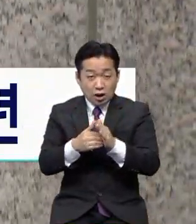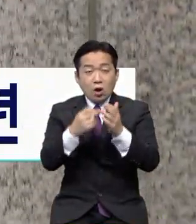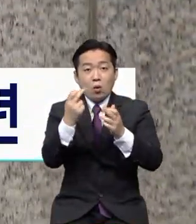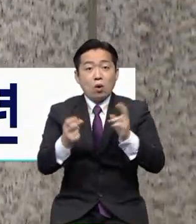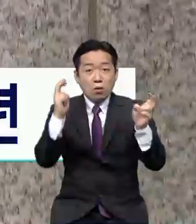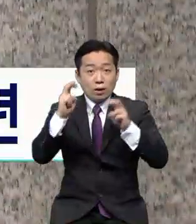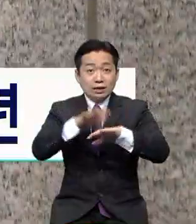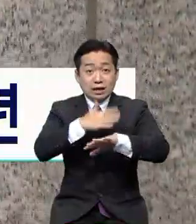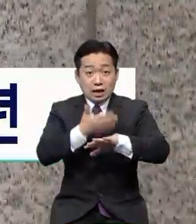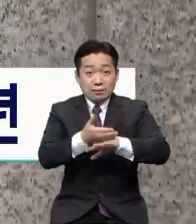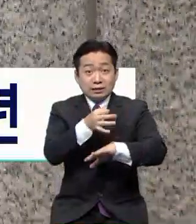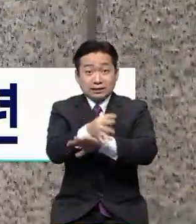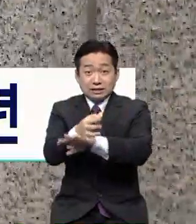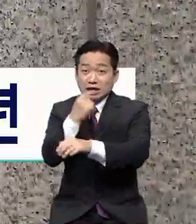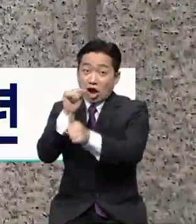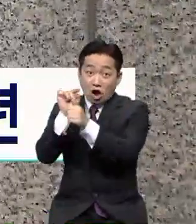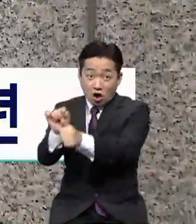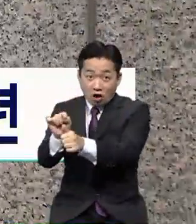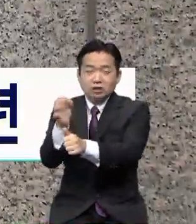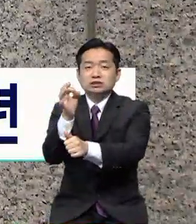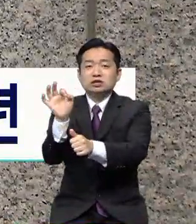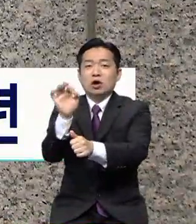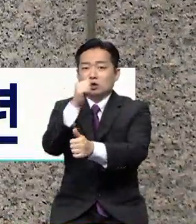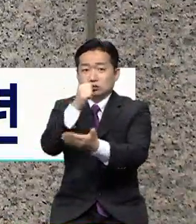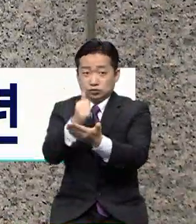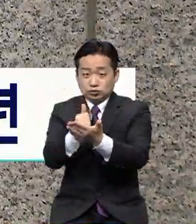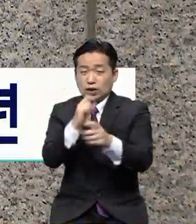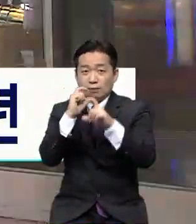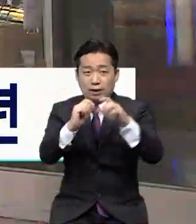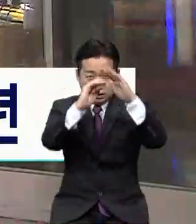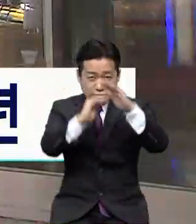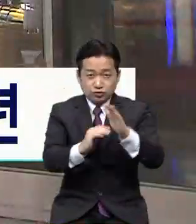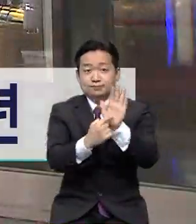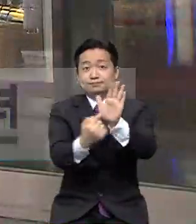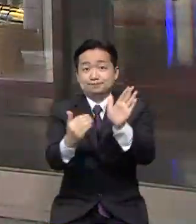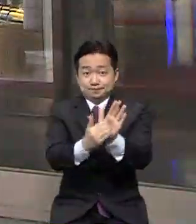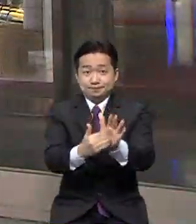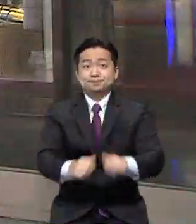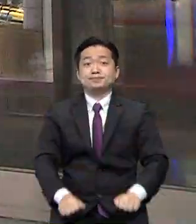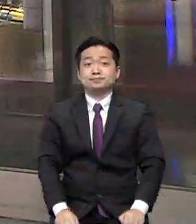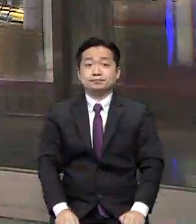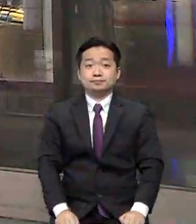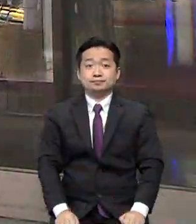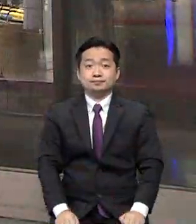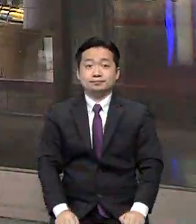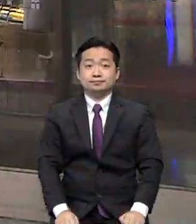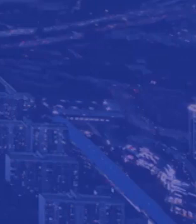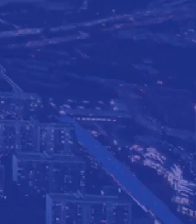동생 회사의 양말을 구매하게 한 점도 인정된다며 판결 이유를 밝혔습니다.